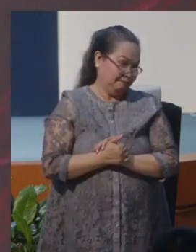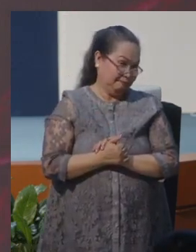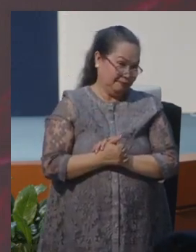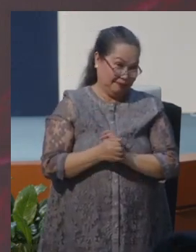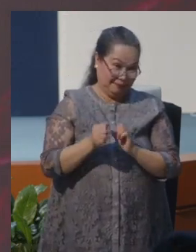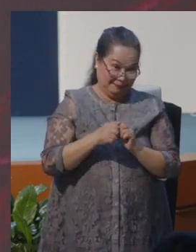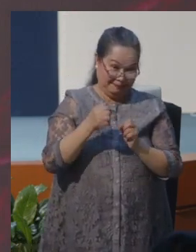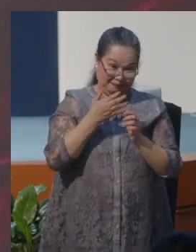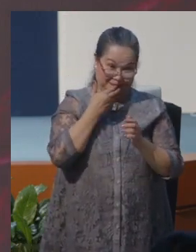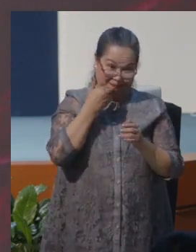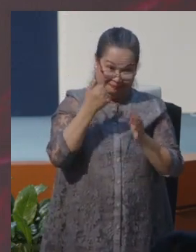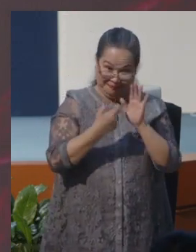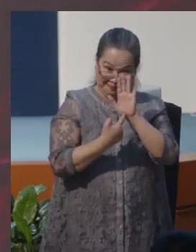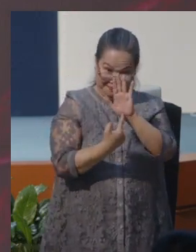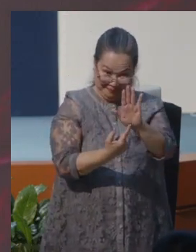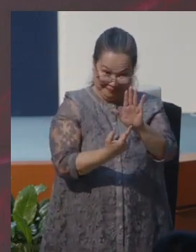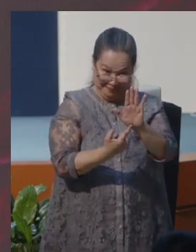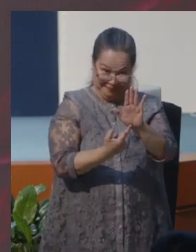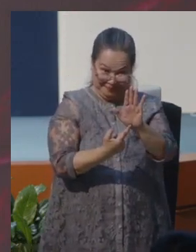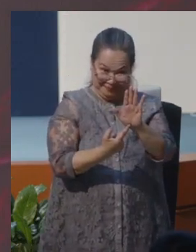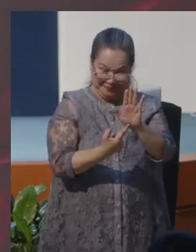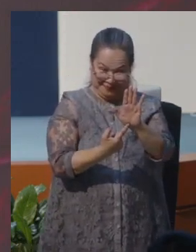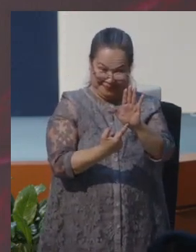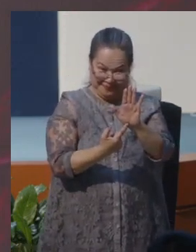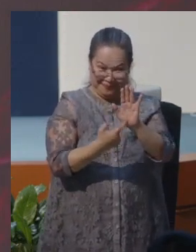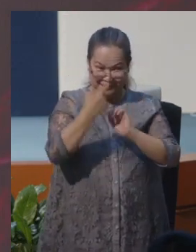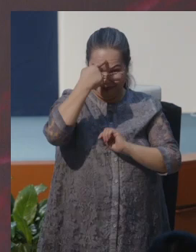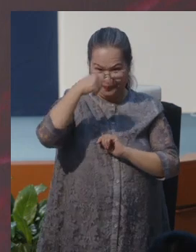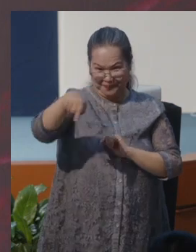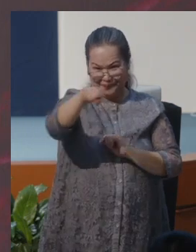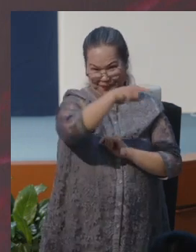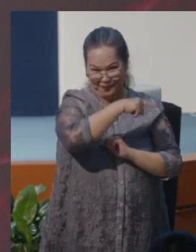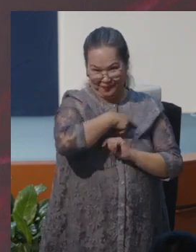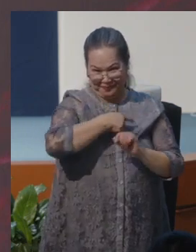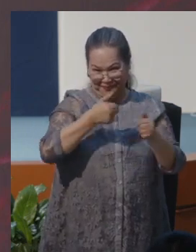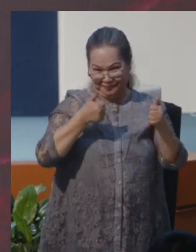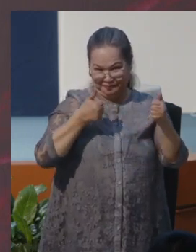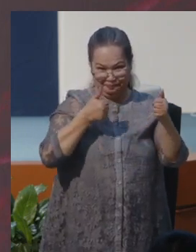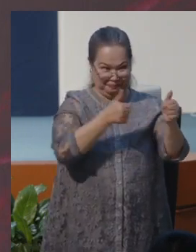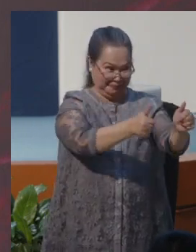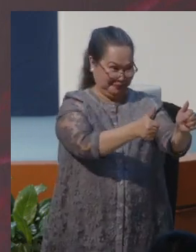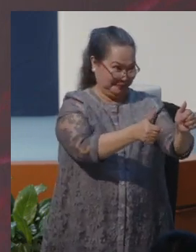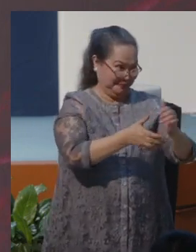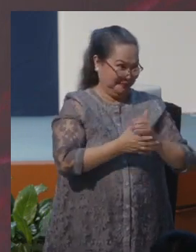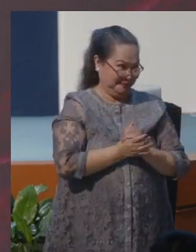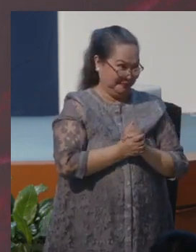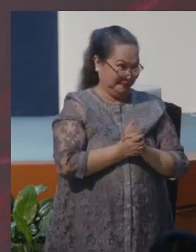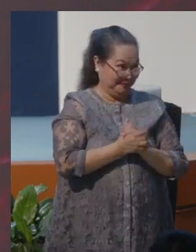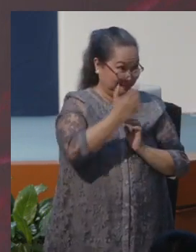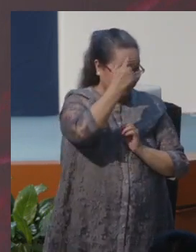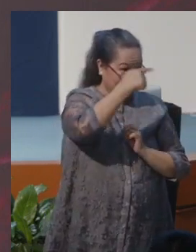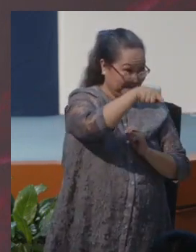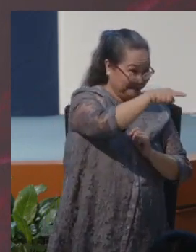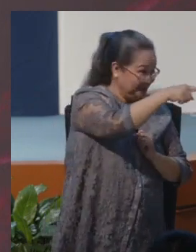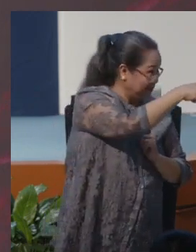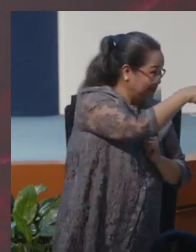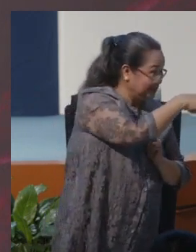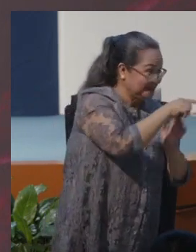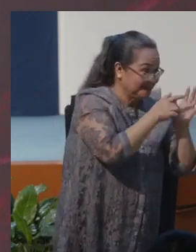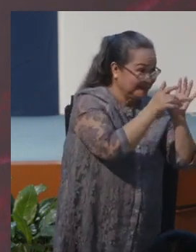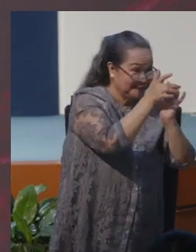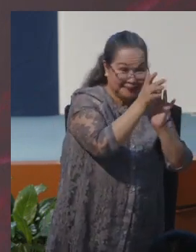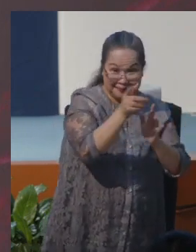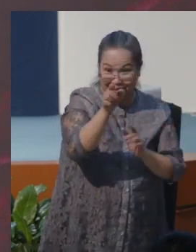Napakagandang ehemplo ang kanyang ipinapakita para sa ating lahat. Para sa atin na tinawag na